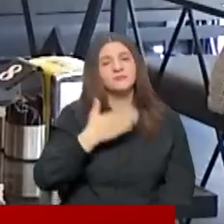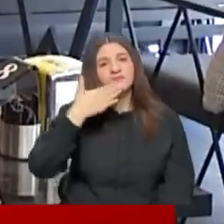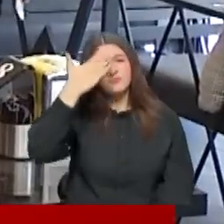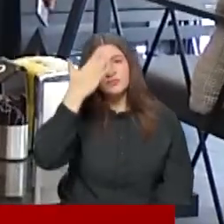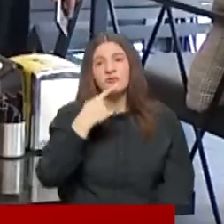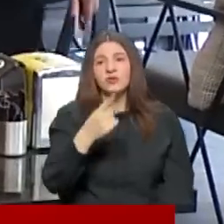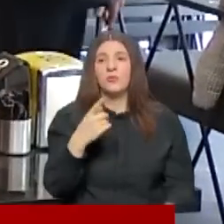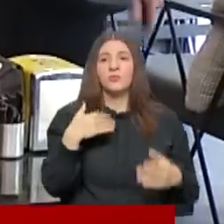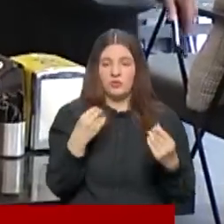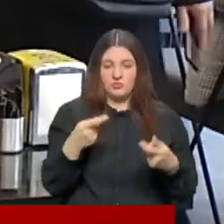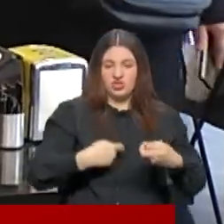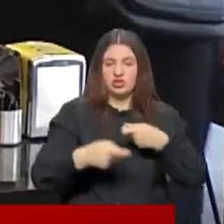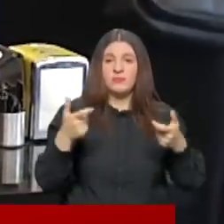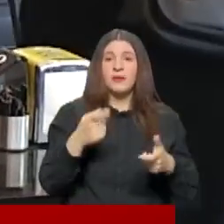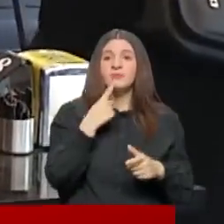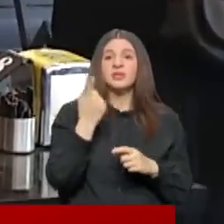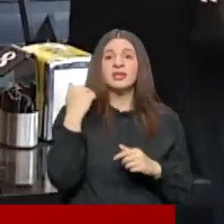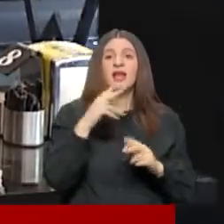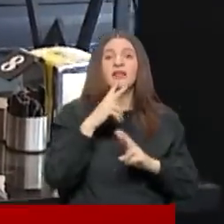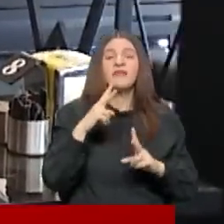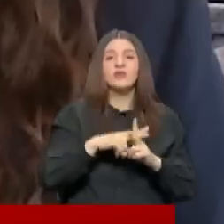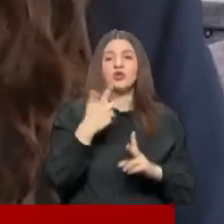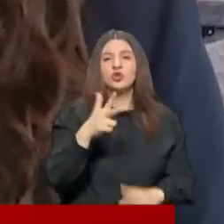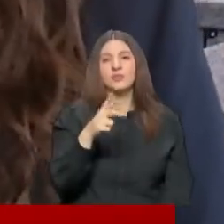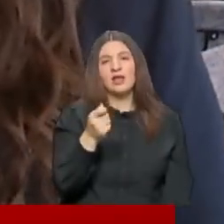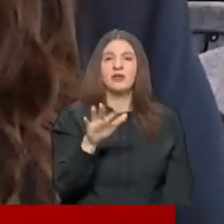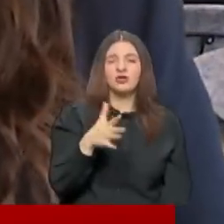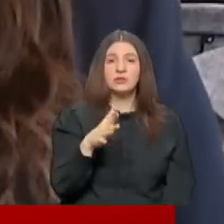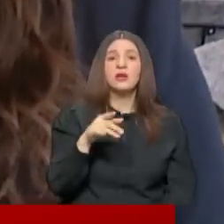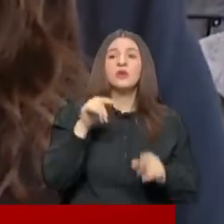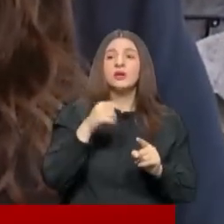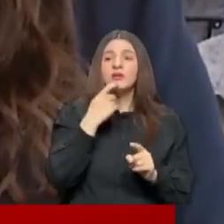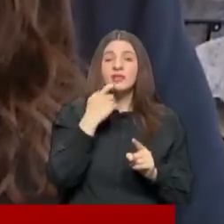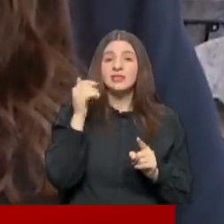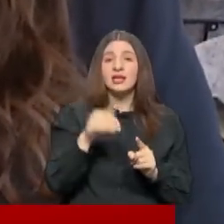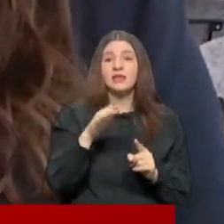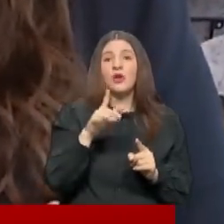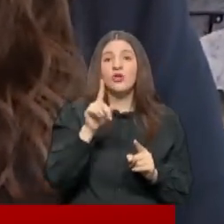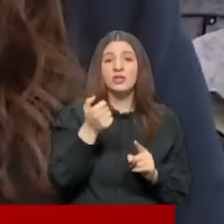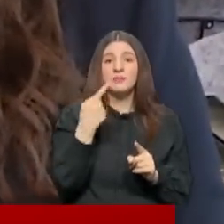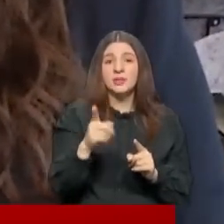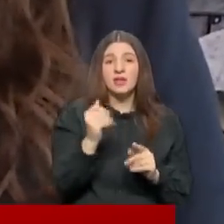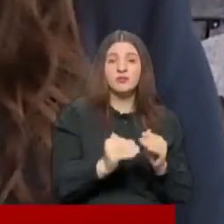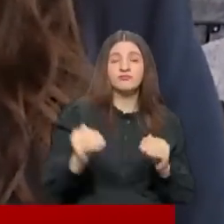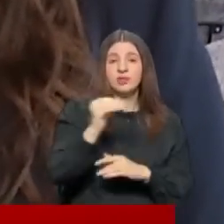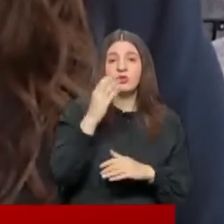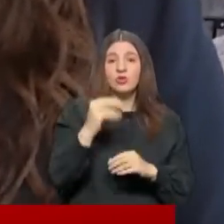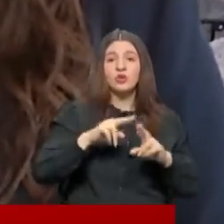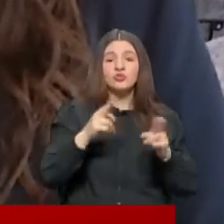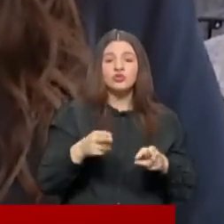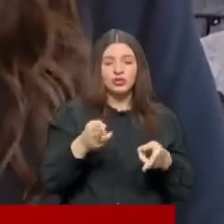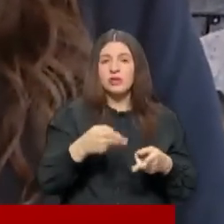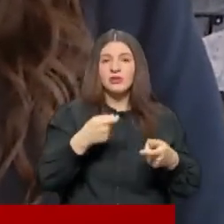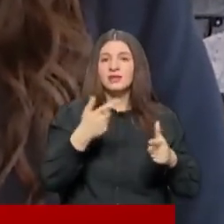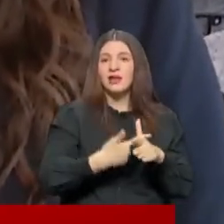artık. Bulunduğumuz işletmeye geçen yıl gelen elektrik faturası 3 bin lira civarıydı. Bu yıl gelen elektrik faturası 16 bin lirayı aştı. Dükkan